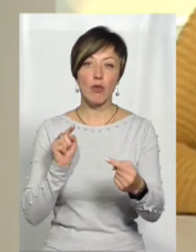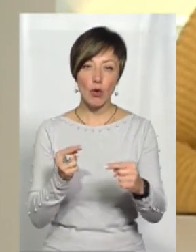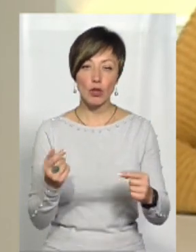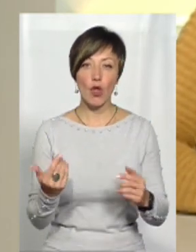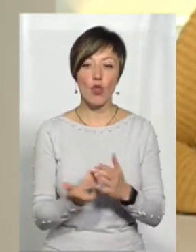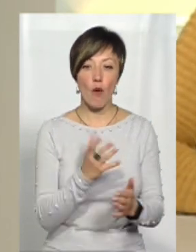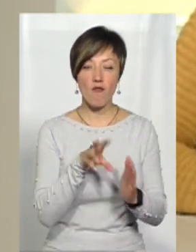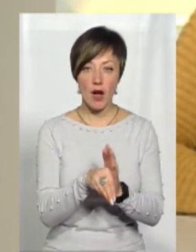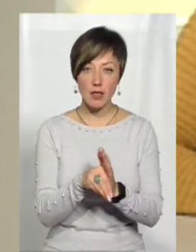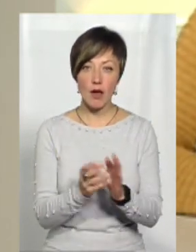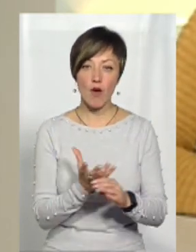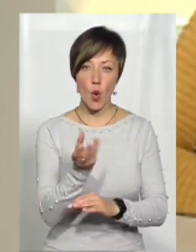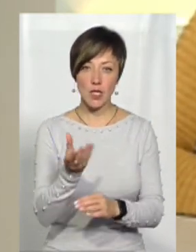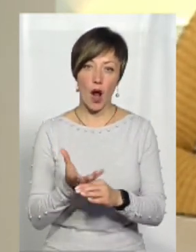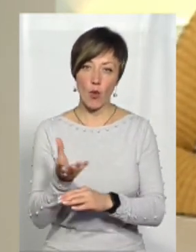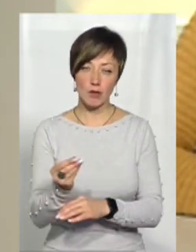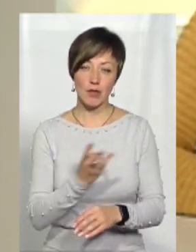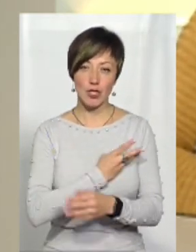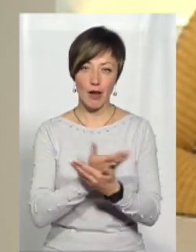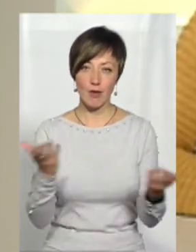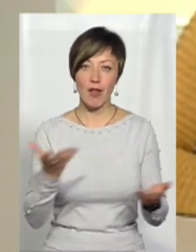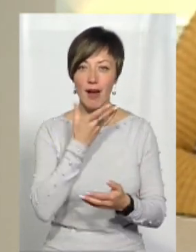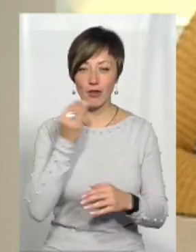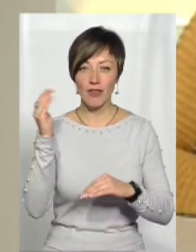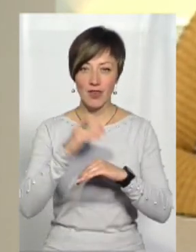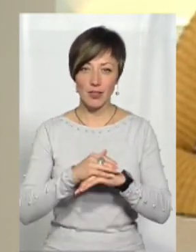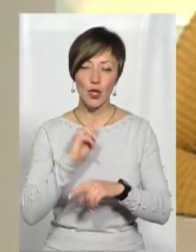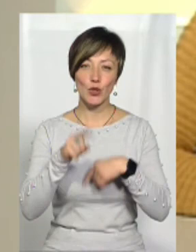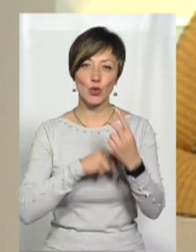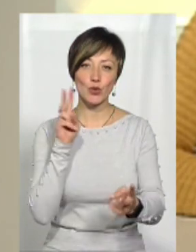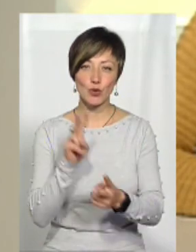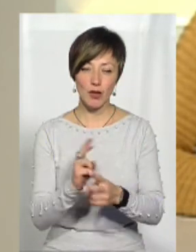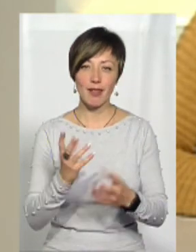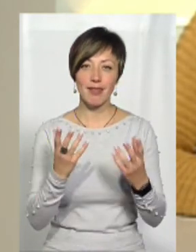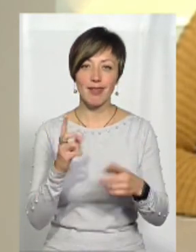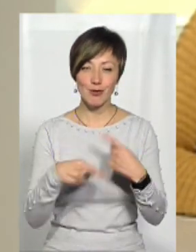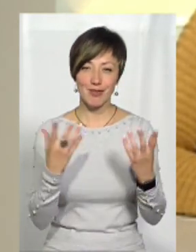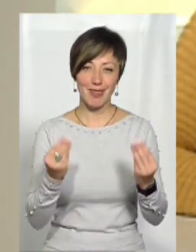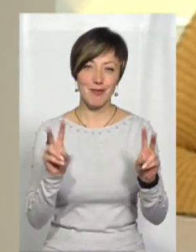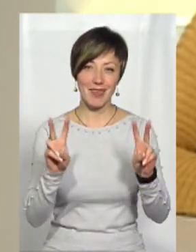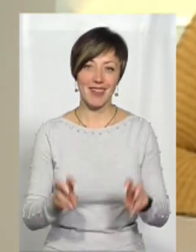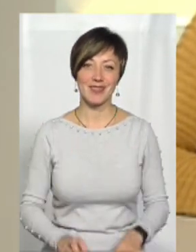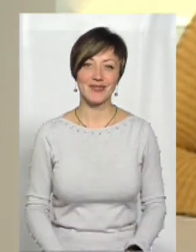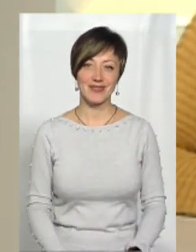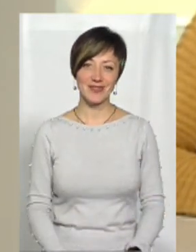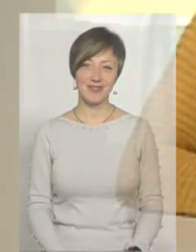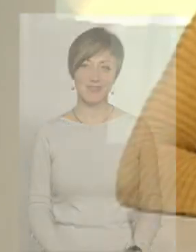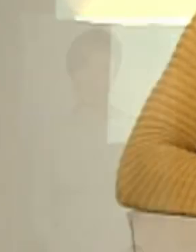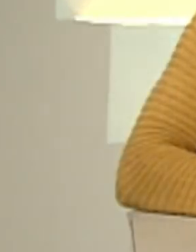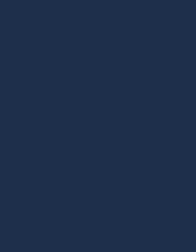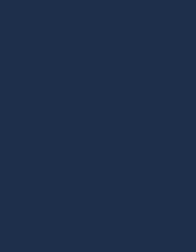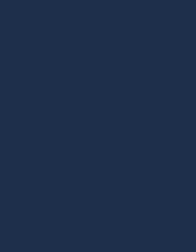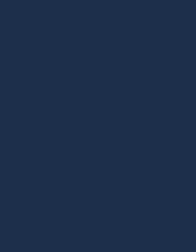проти новацій у розрахунках. Бажаю всім гарного вечора та до зустрічі у наступній темі дня. Добре, дякую.